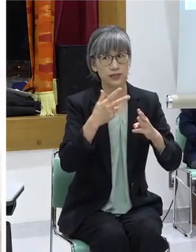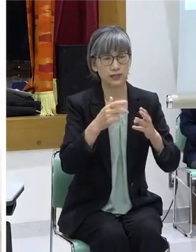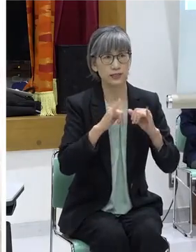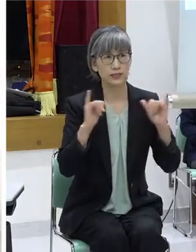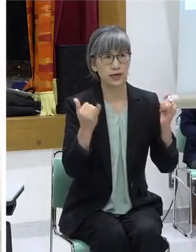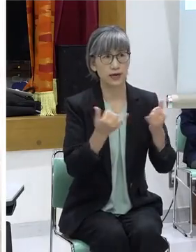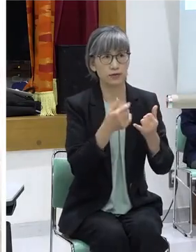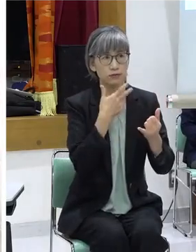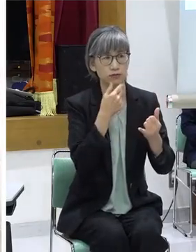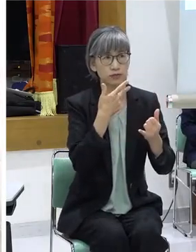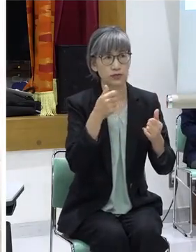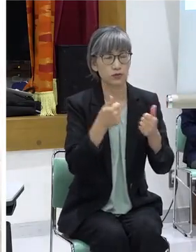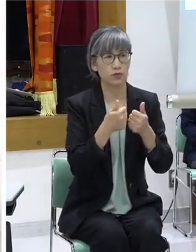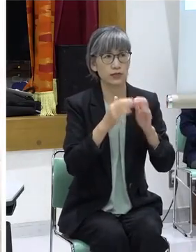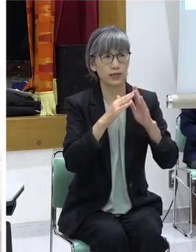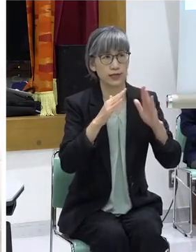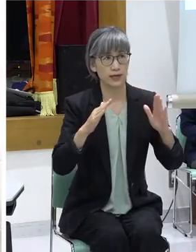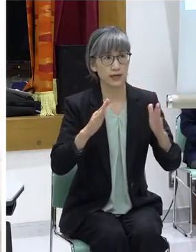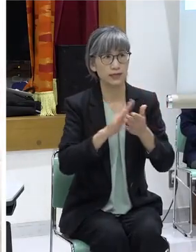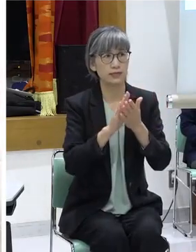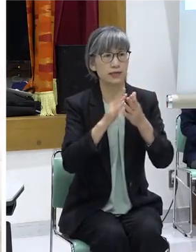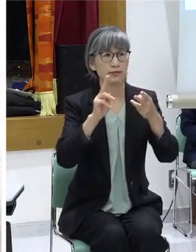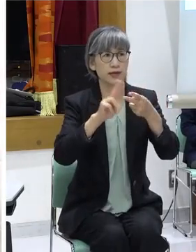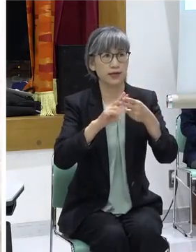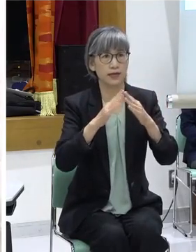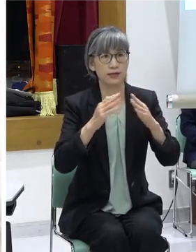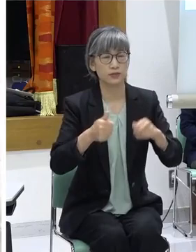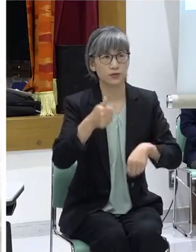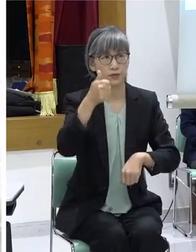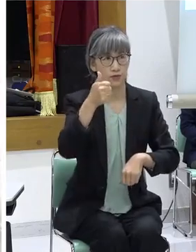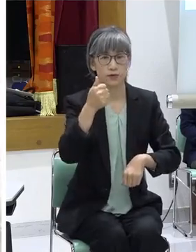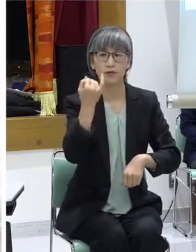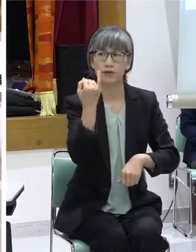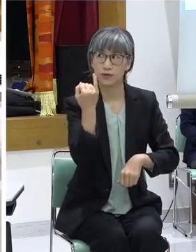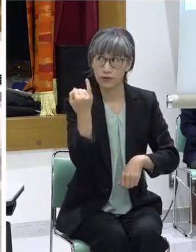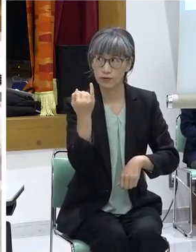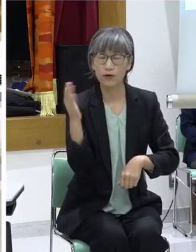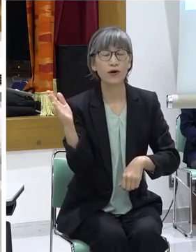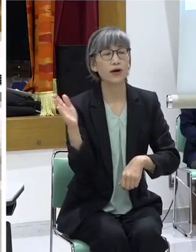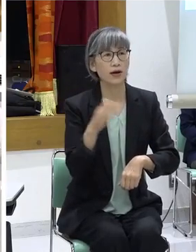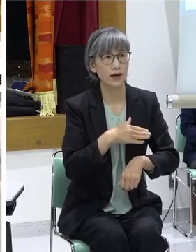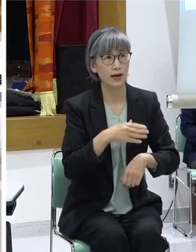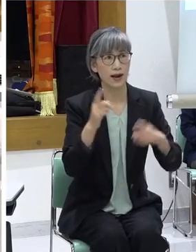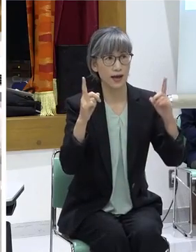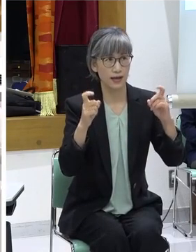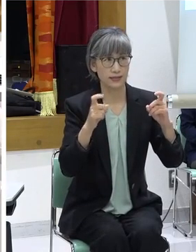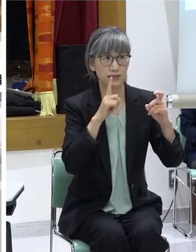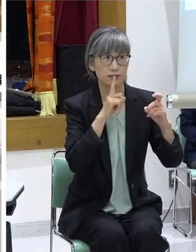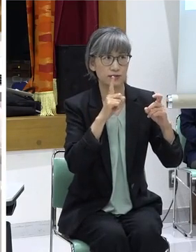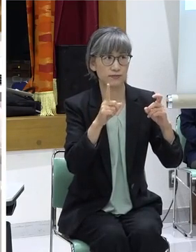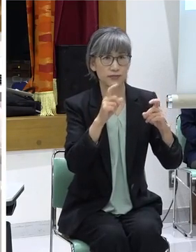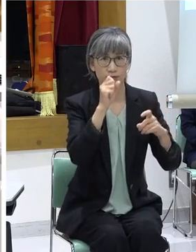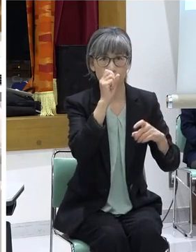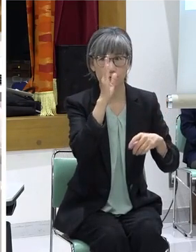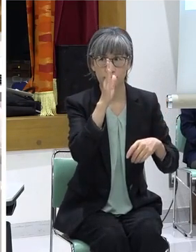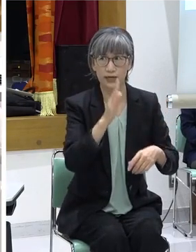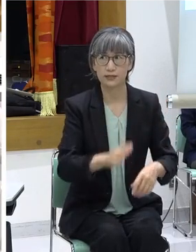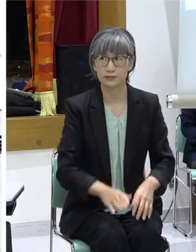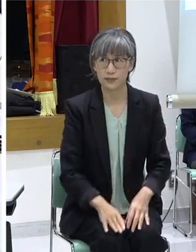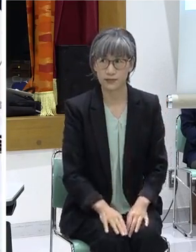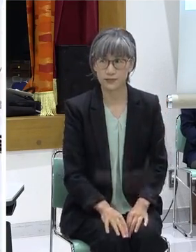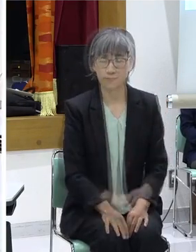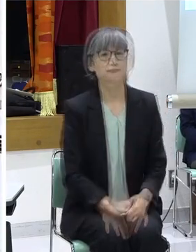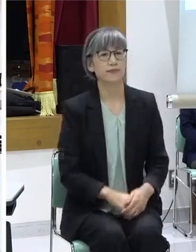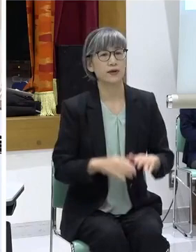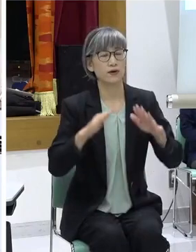福祉協議会櫻井会長からご挨拶申し上げます。会長よろしくお願いいたします。